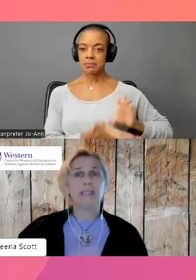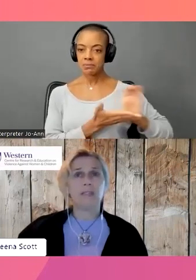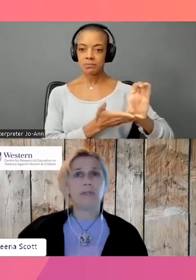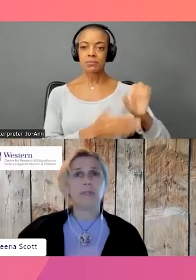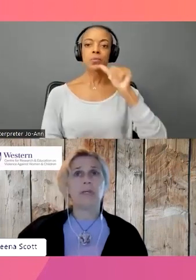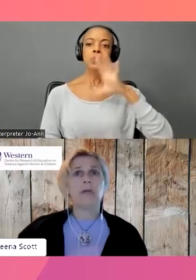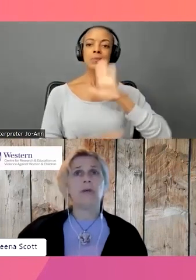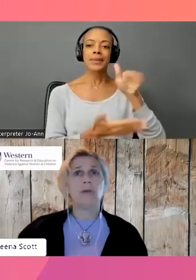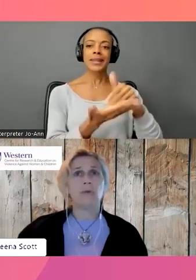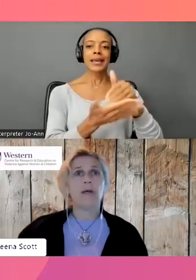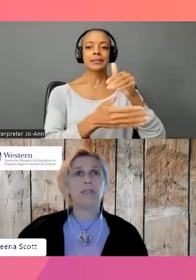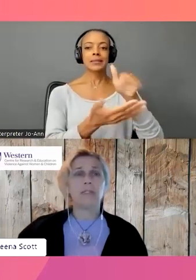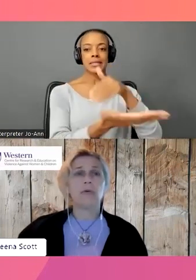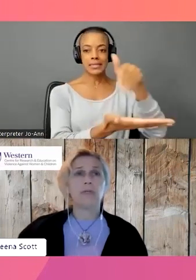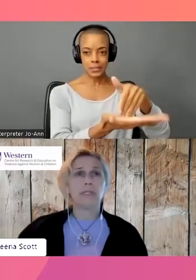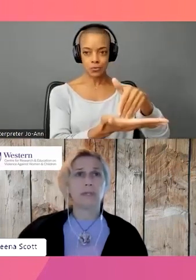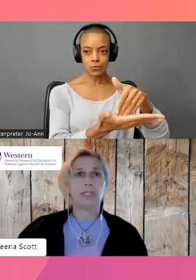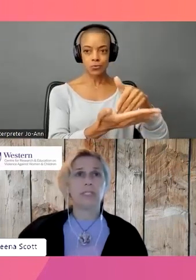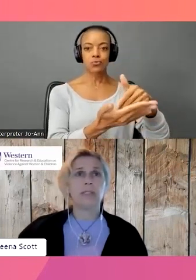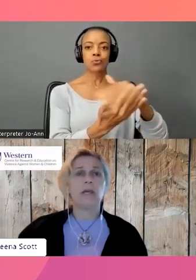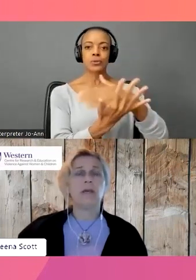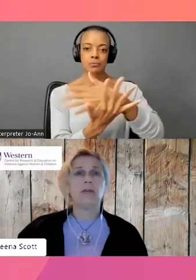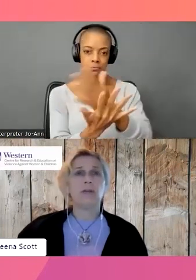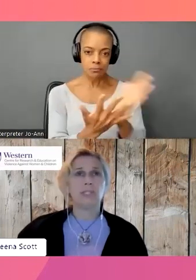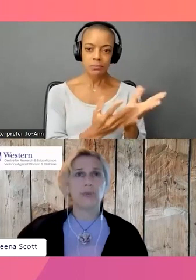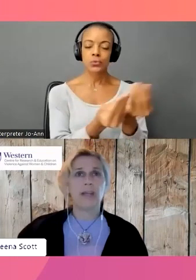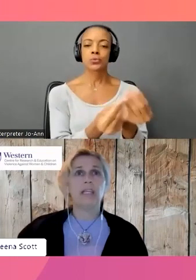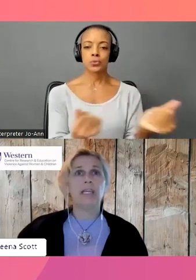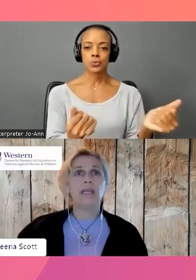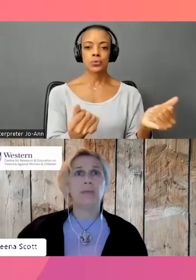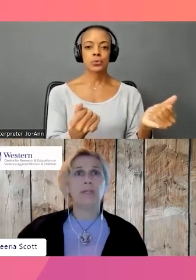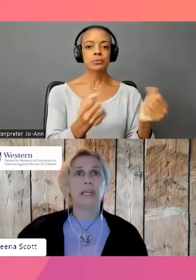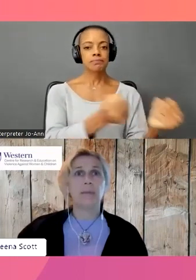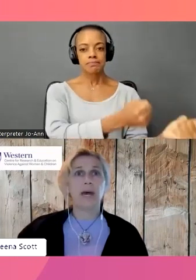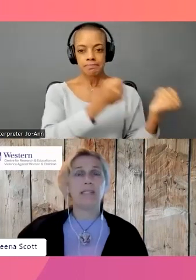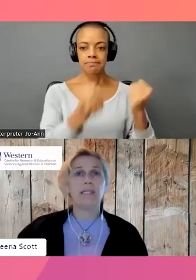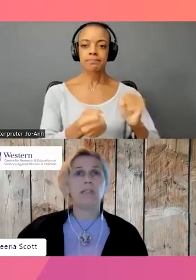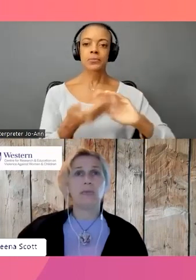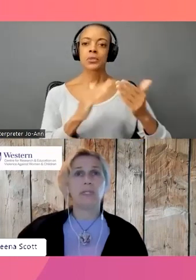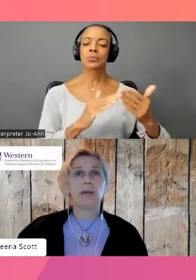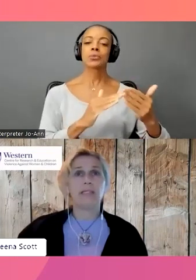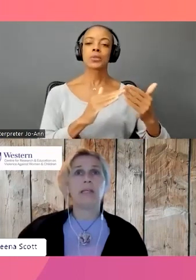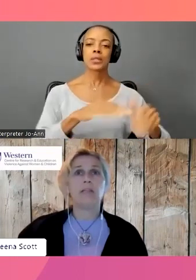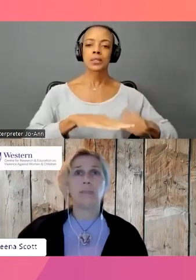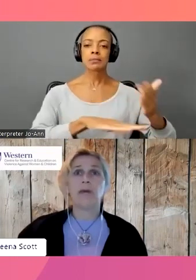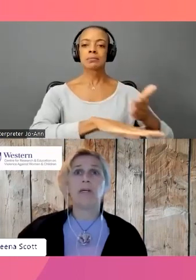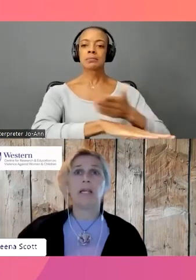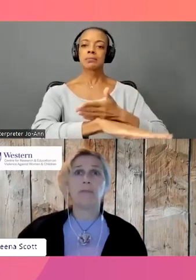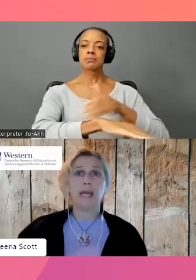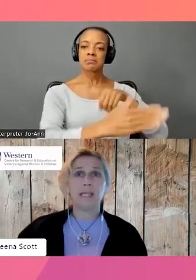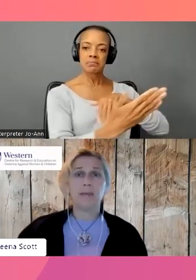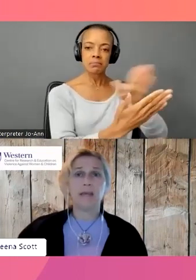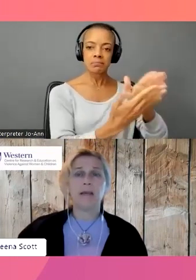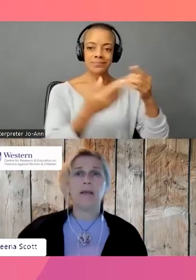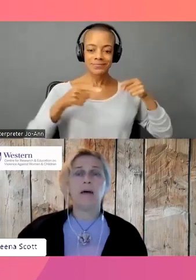dans le cadre du projet Solutions intersectorielles, renforcer la capacité d'une collectivité à faire face à